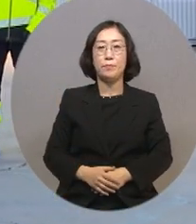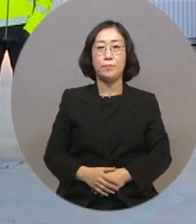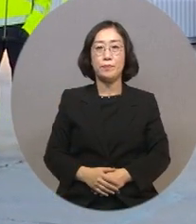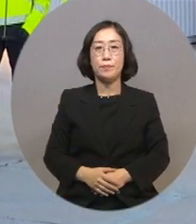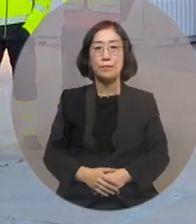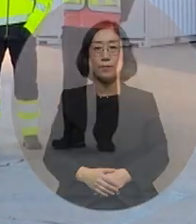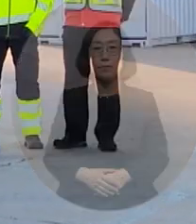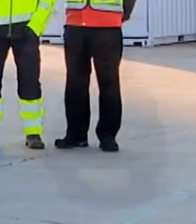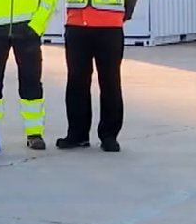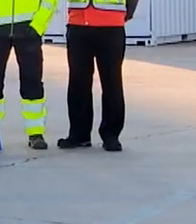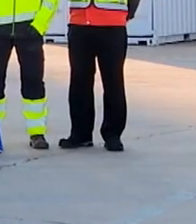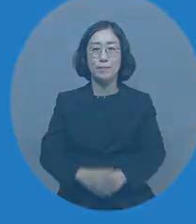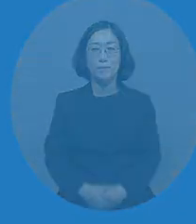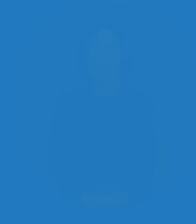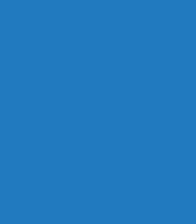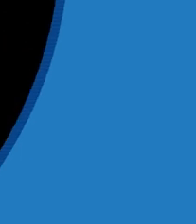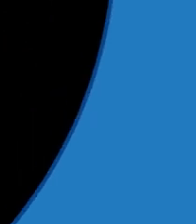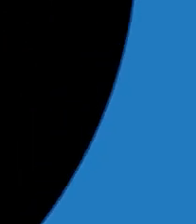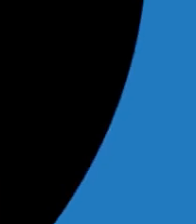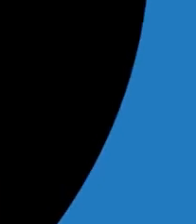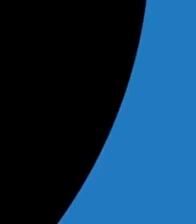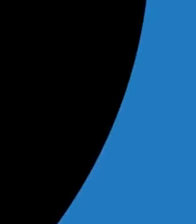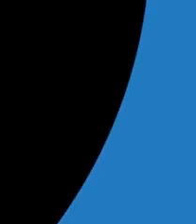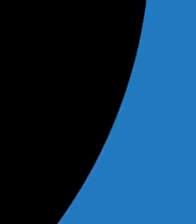뉴스 김채리입니다.